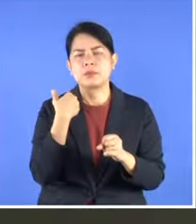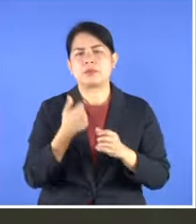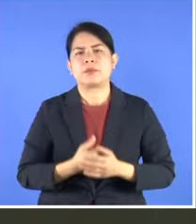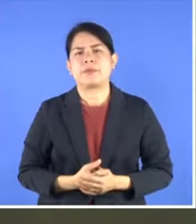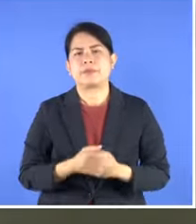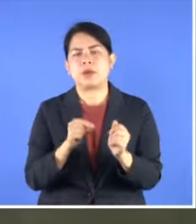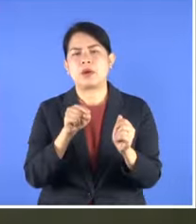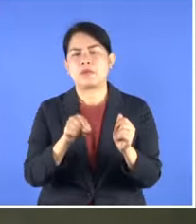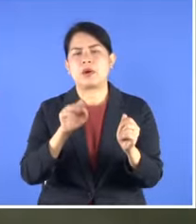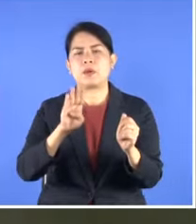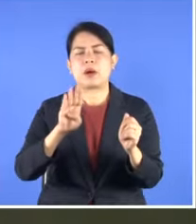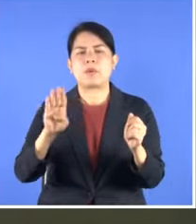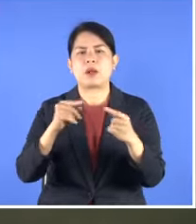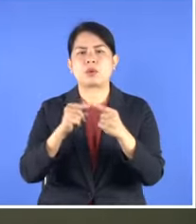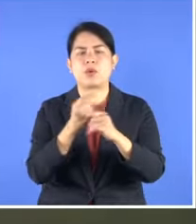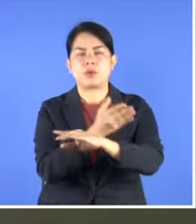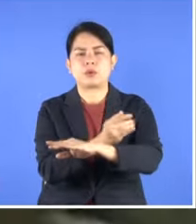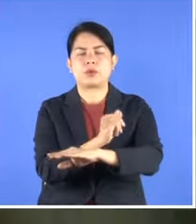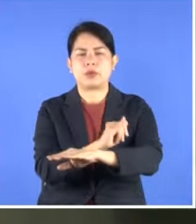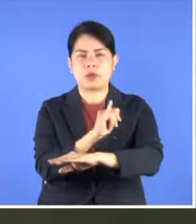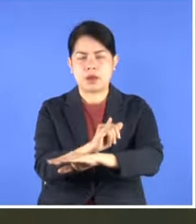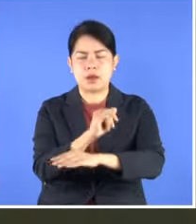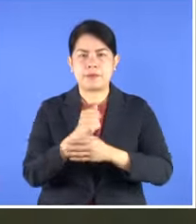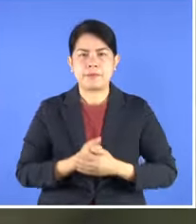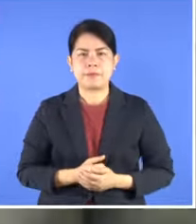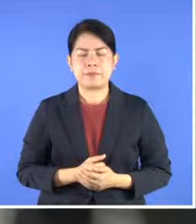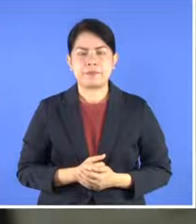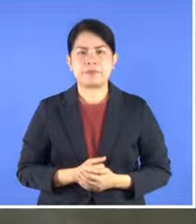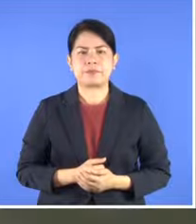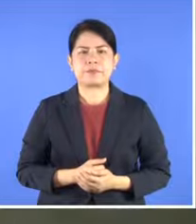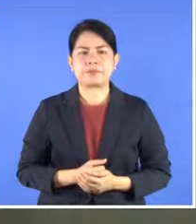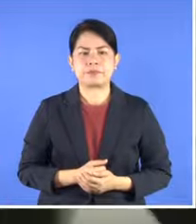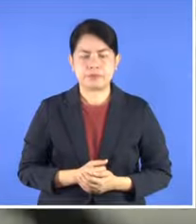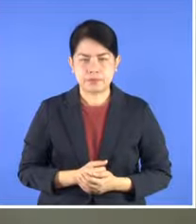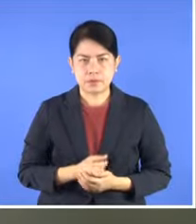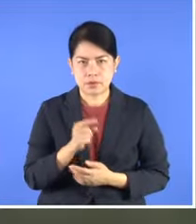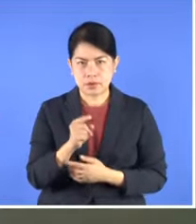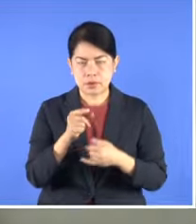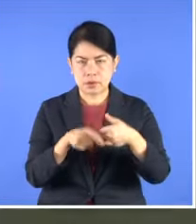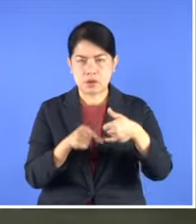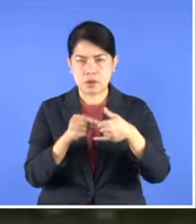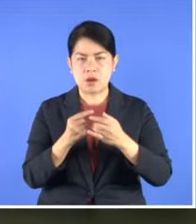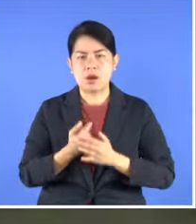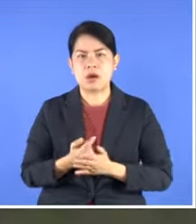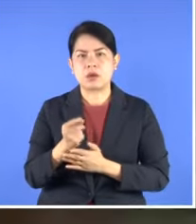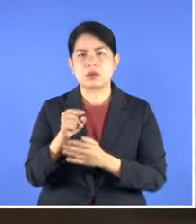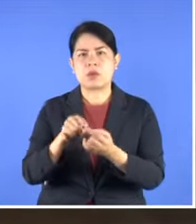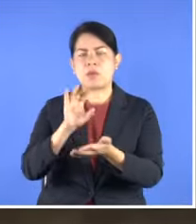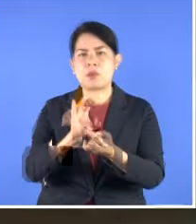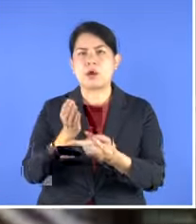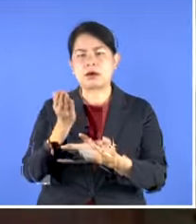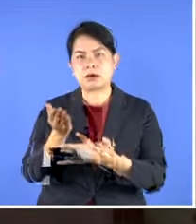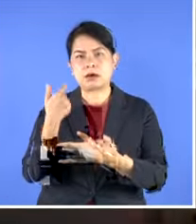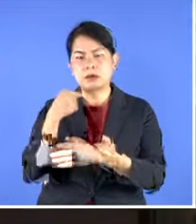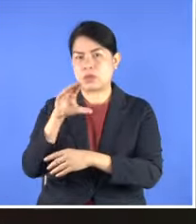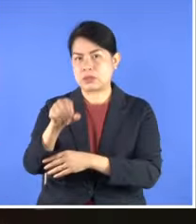างบานอำเภอบางบานจังหวัดพระนครศรีอยุธยาอย่างที่ว่านี้นะครับในระหว่างการแสดงหมายจับเจ้าตัวเนี่ยอ้างชื่อบุคคลอื่นหมาย